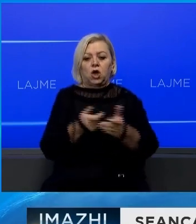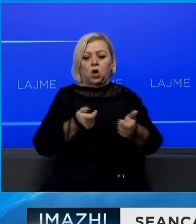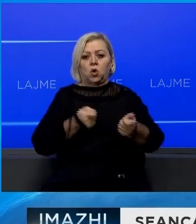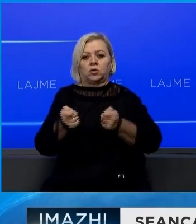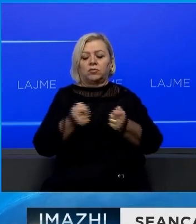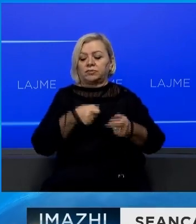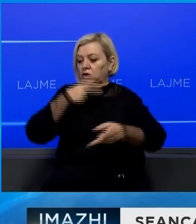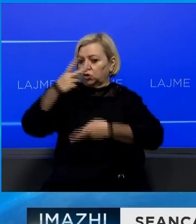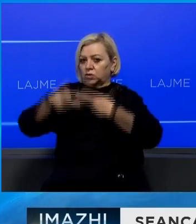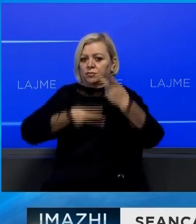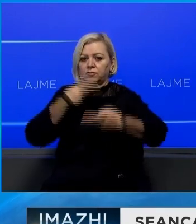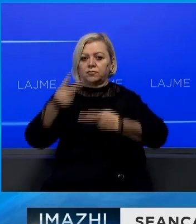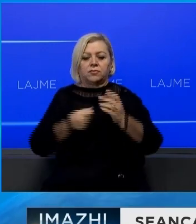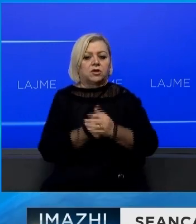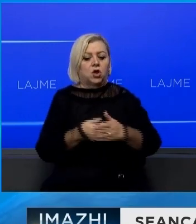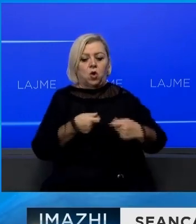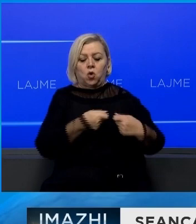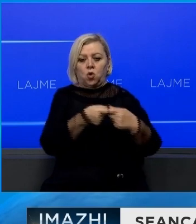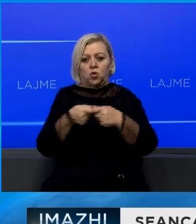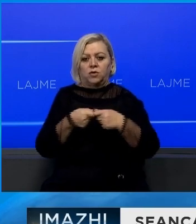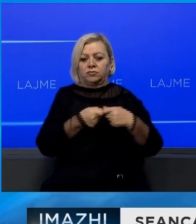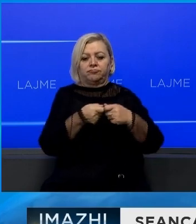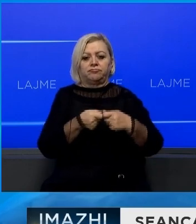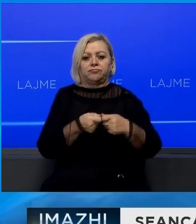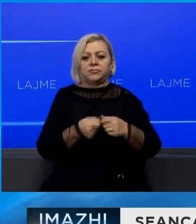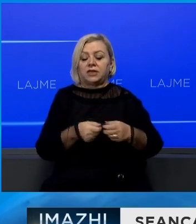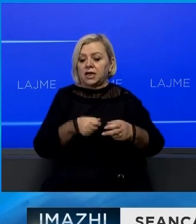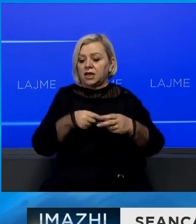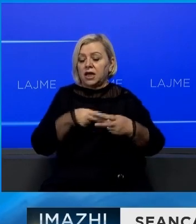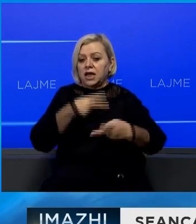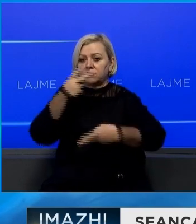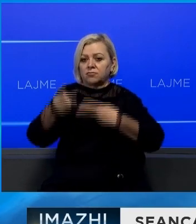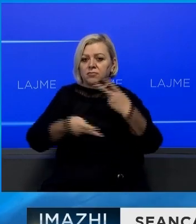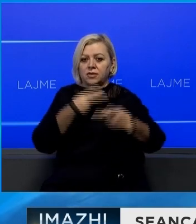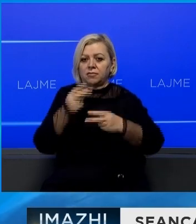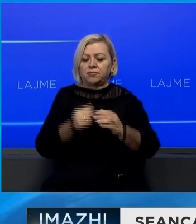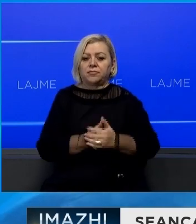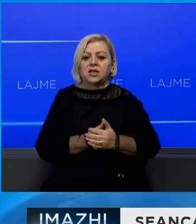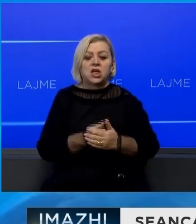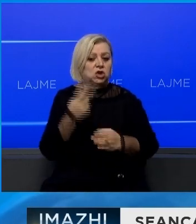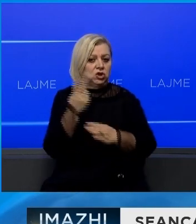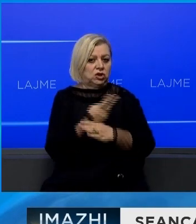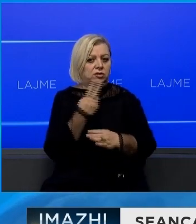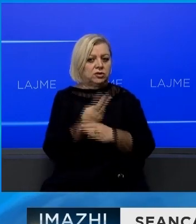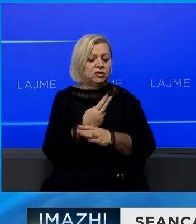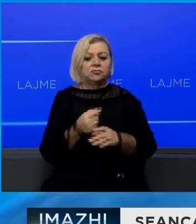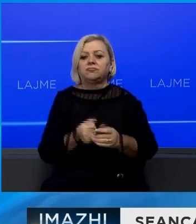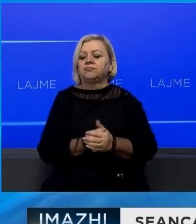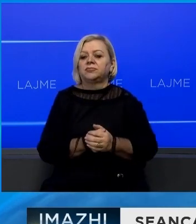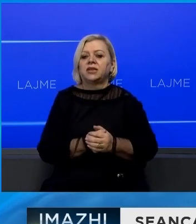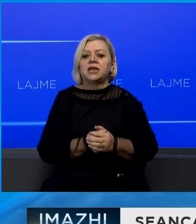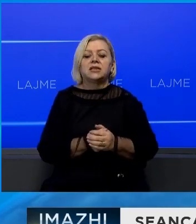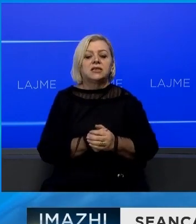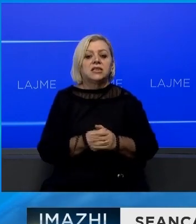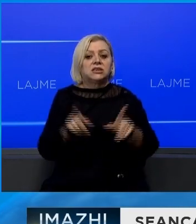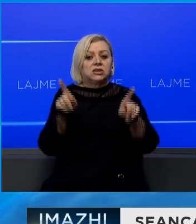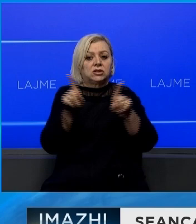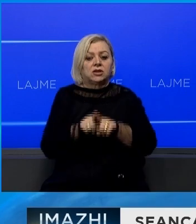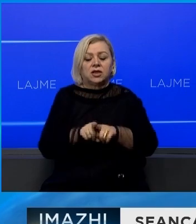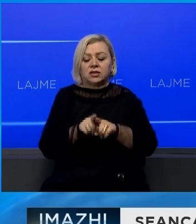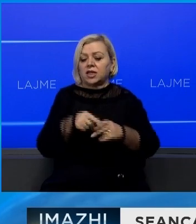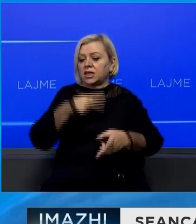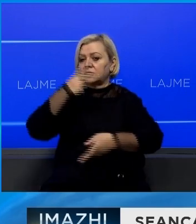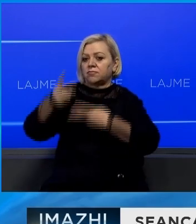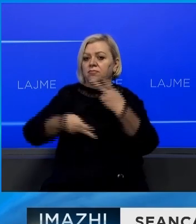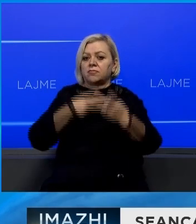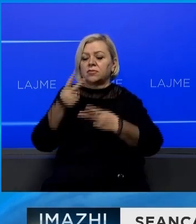e inspektimeve, organizimin e autoriteteve inspektuese brenda administratës shtetërore, si dhe unifikimin e procedurave të